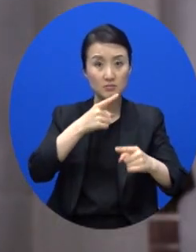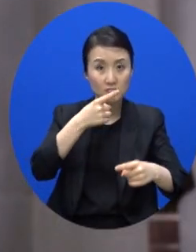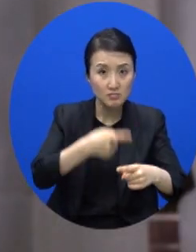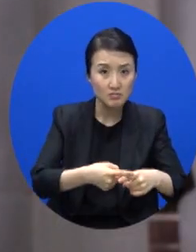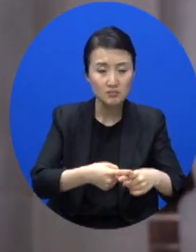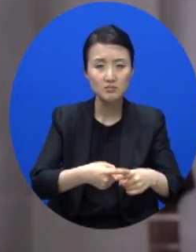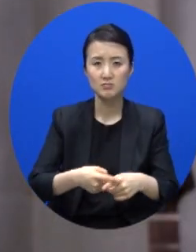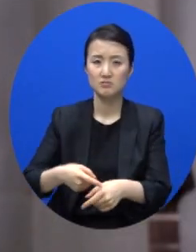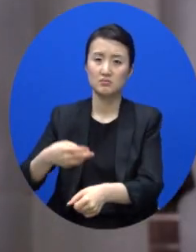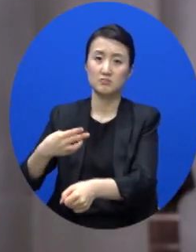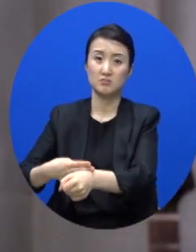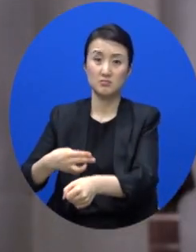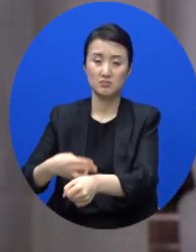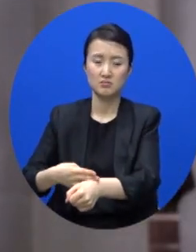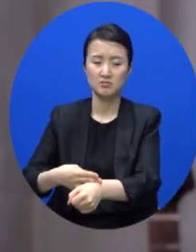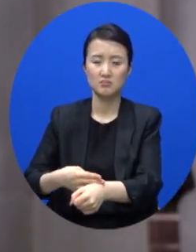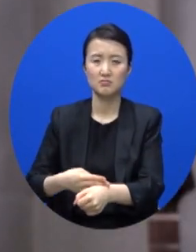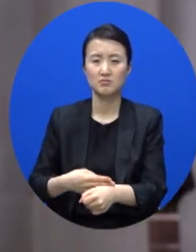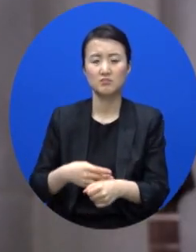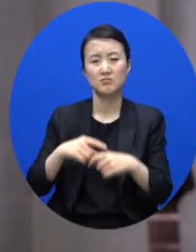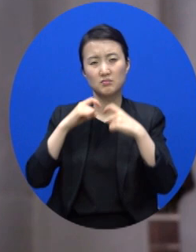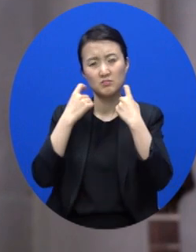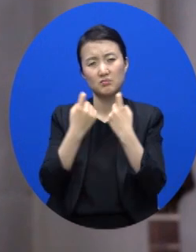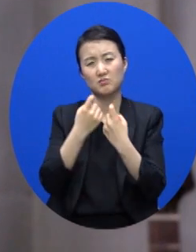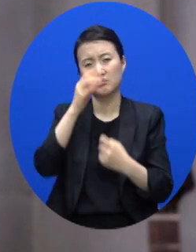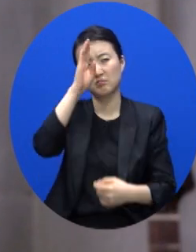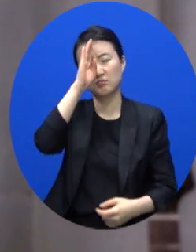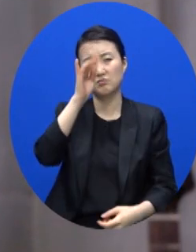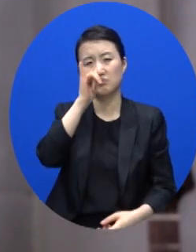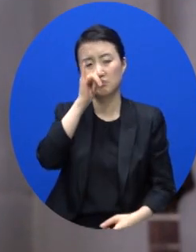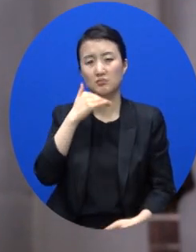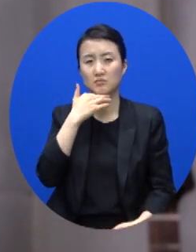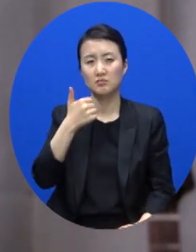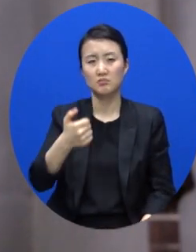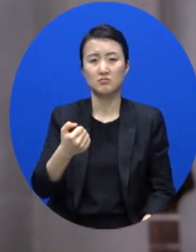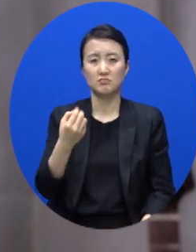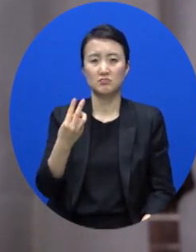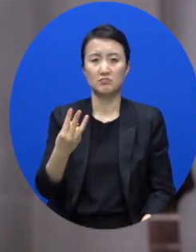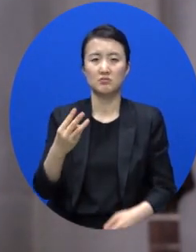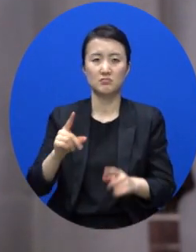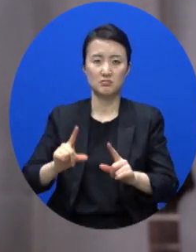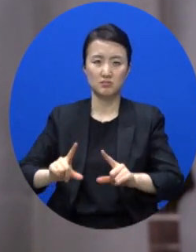김동진 선생님께서 53세에 89년도